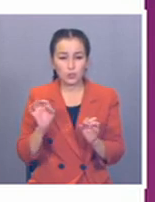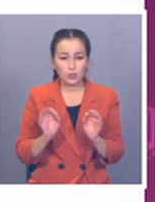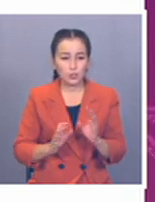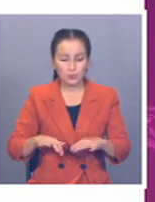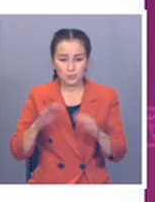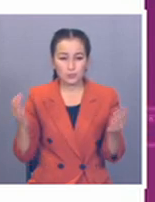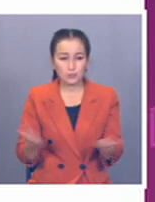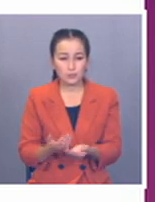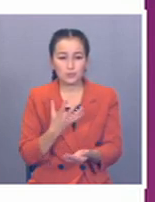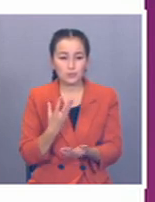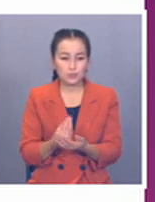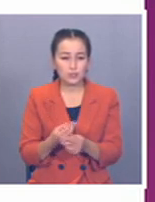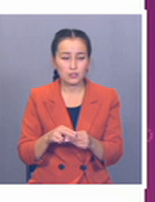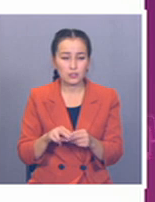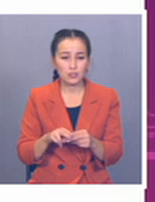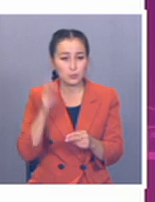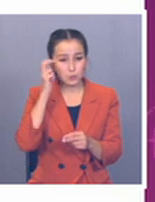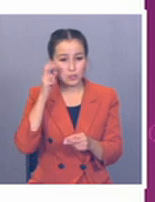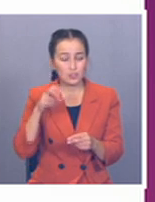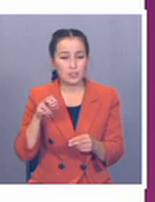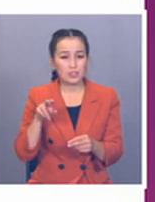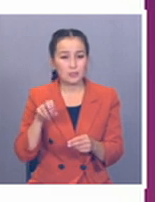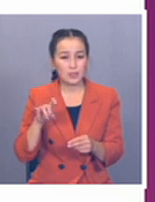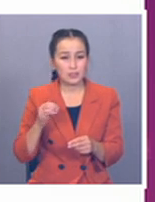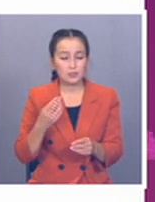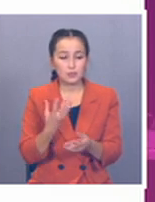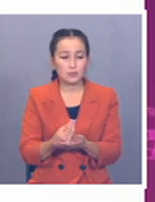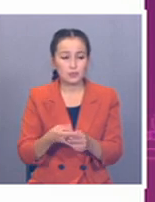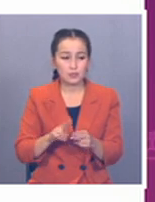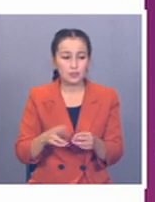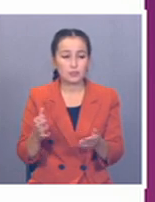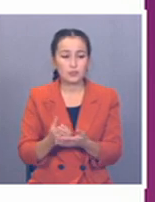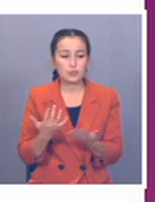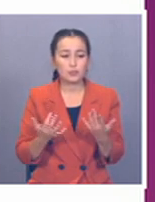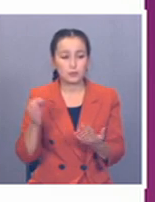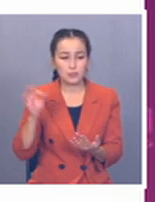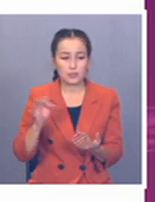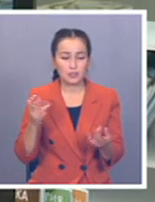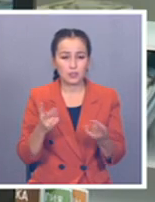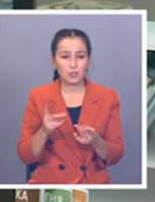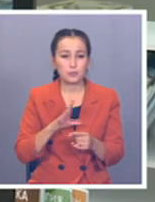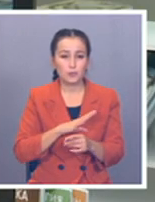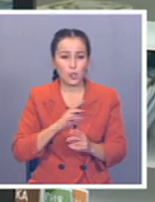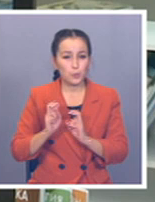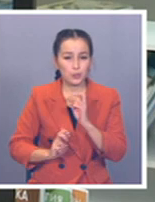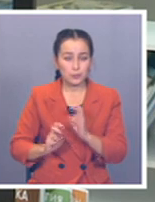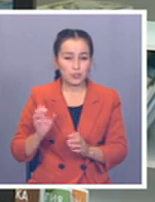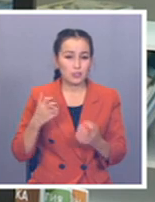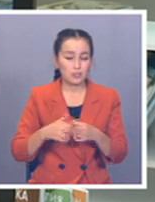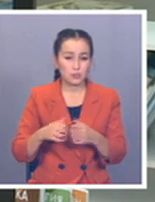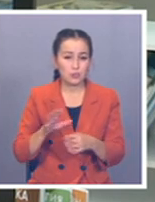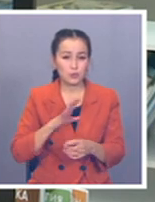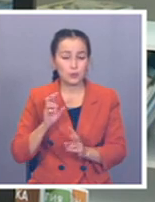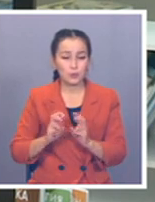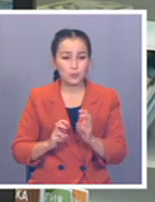процент? Біз бұл есепті шығару үшін келесі формуланы қолданамыз. Яғни тұқым өнімділігін есептеу үшін өнген тұқым